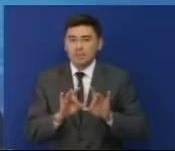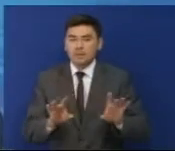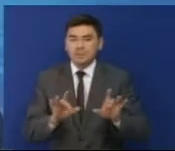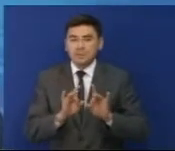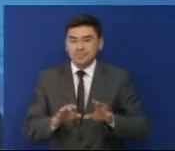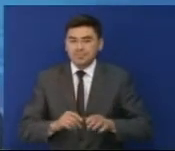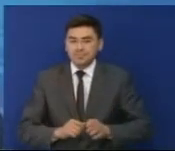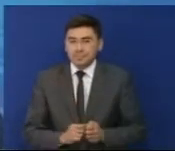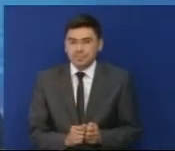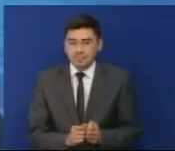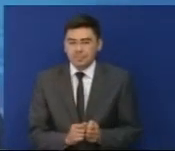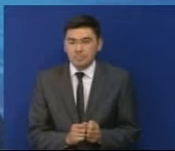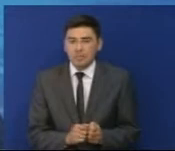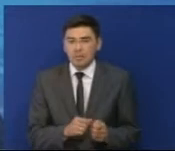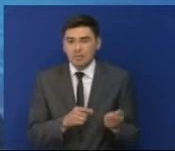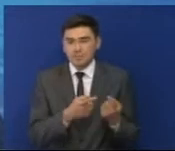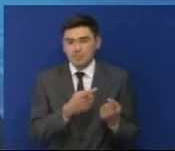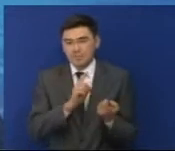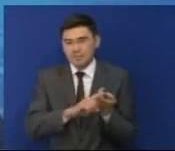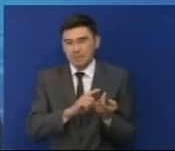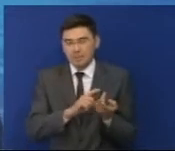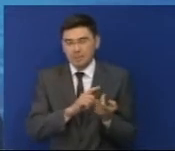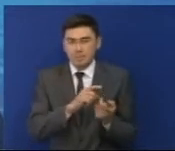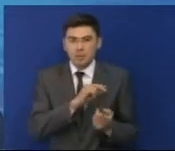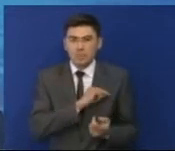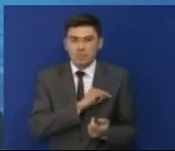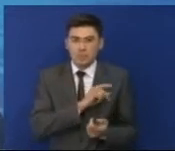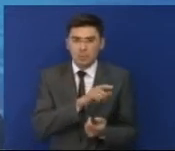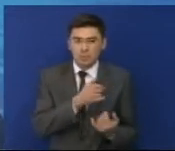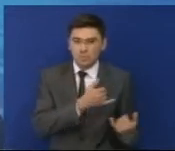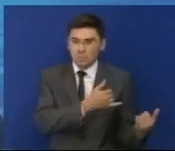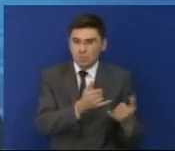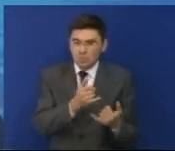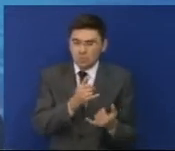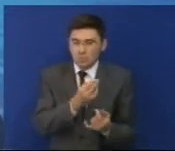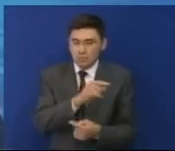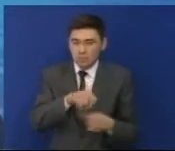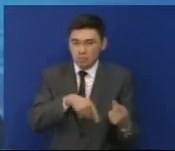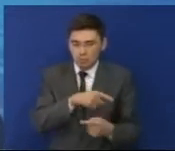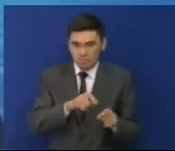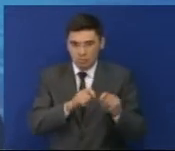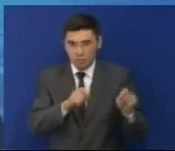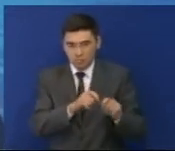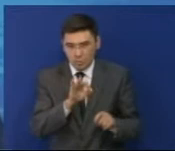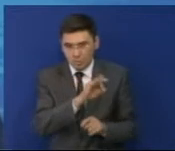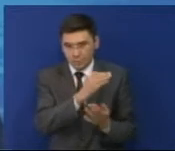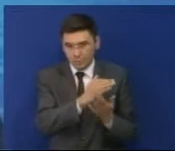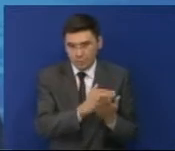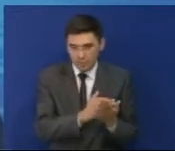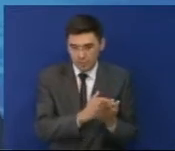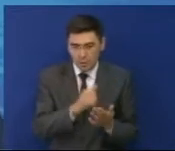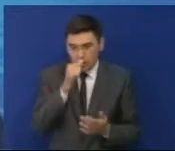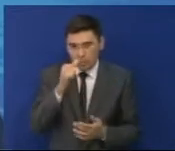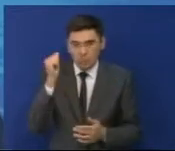Еңбек нәтижелі жұмыспен қамту және жаппай кәсіпкерлікті дамыту бағдарламасы бойынша былтыр облысқа 1800-ден астам адам,